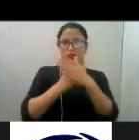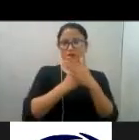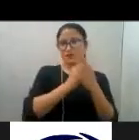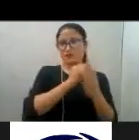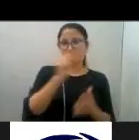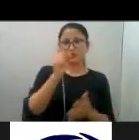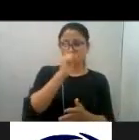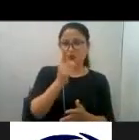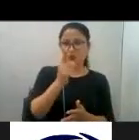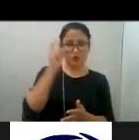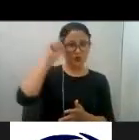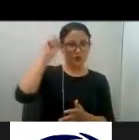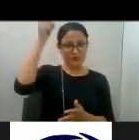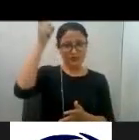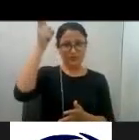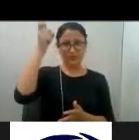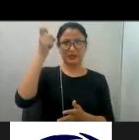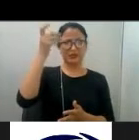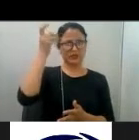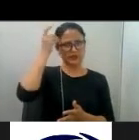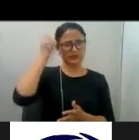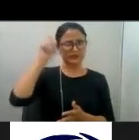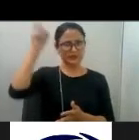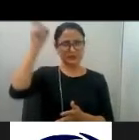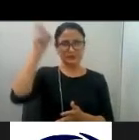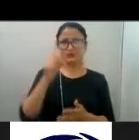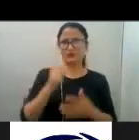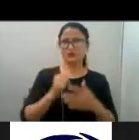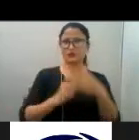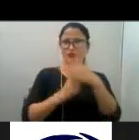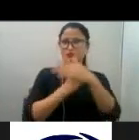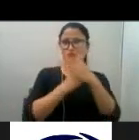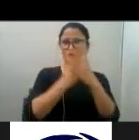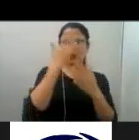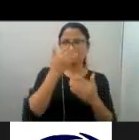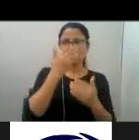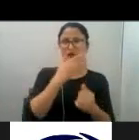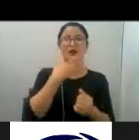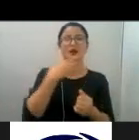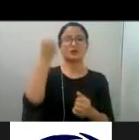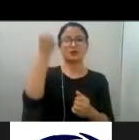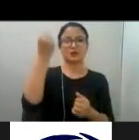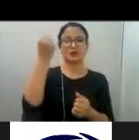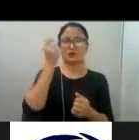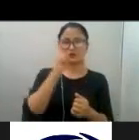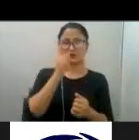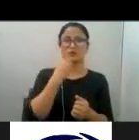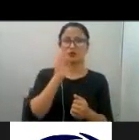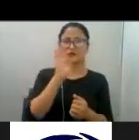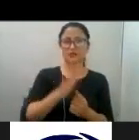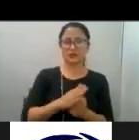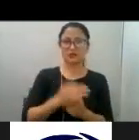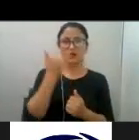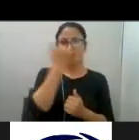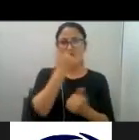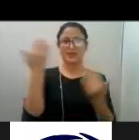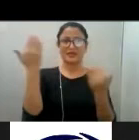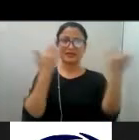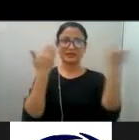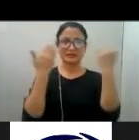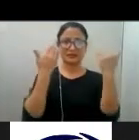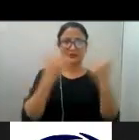यो लैंगिक डिप्रेसन चाहिँ वन अफ द कज हो आत्महत्या को सुसाइड को भन्ने छ लैंगिक हिंसा में डिप्रेसन